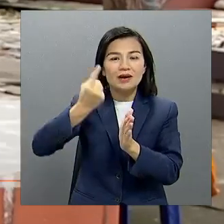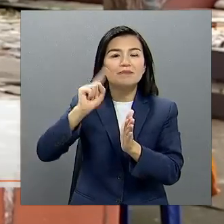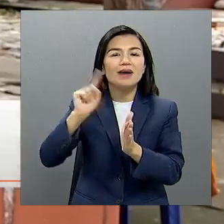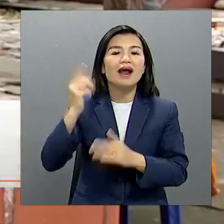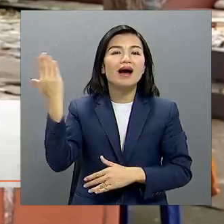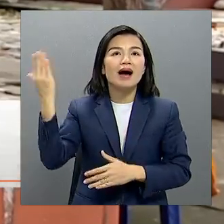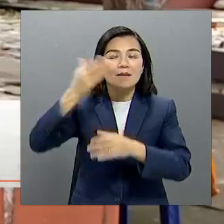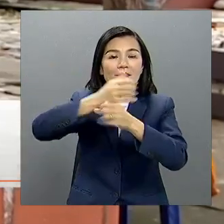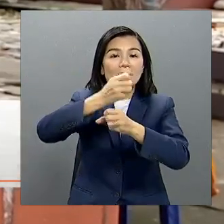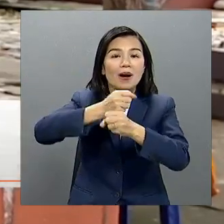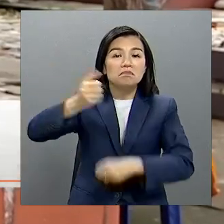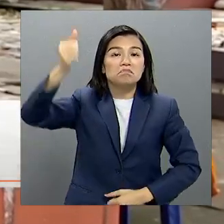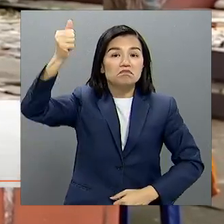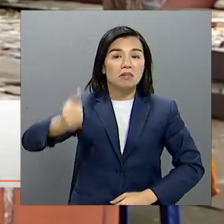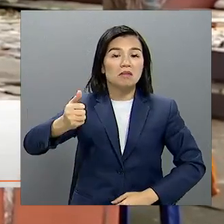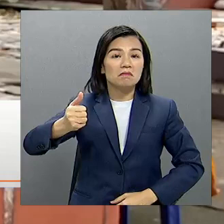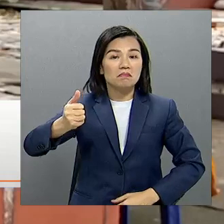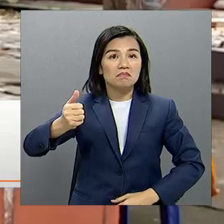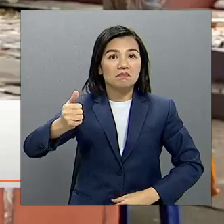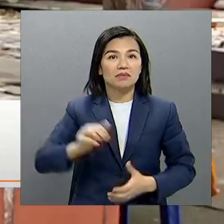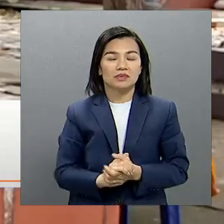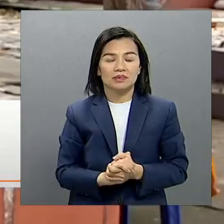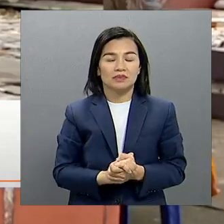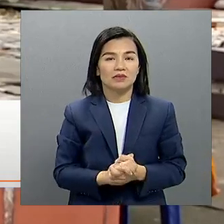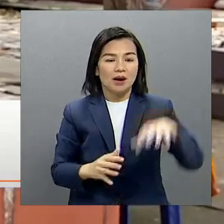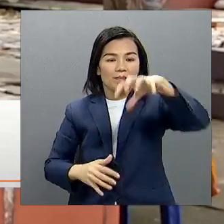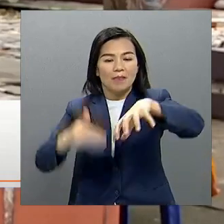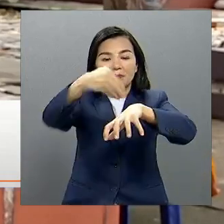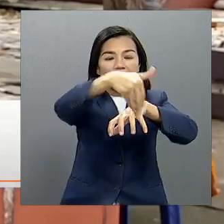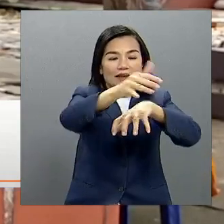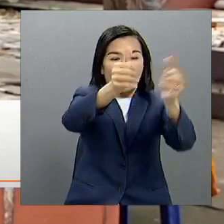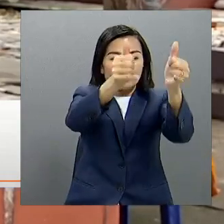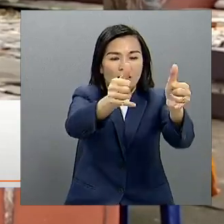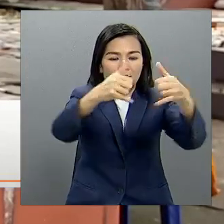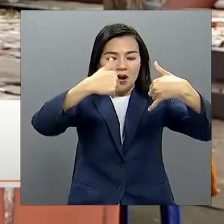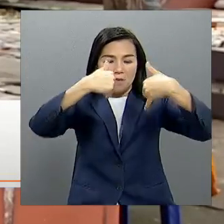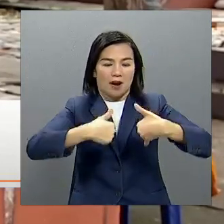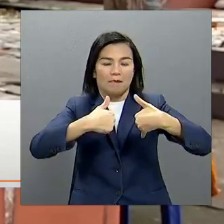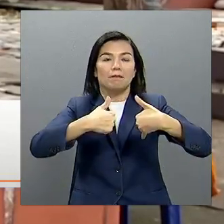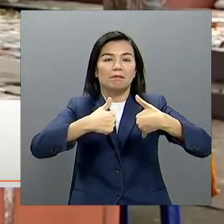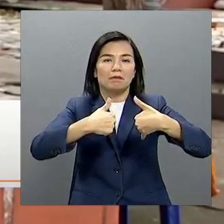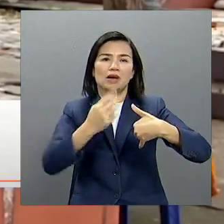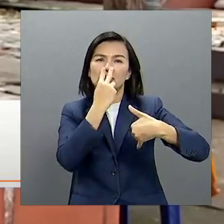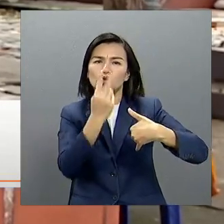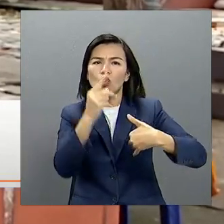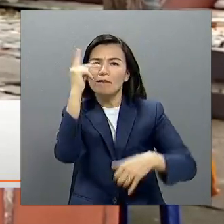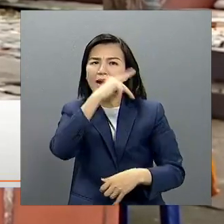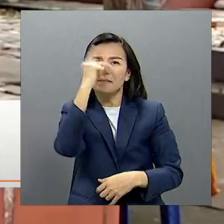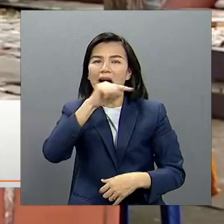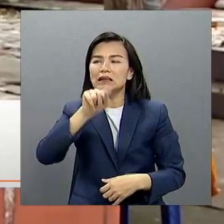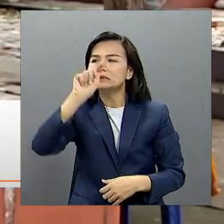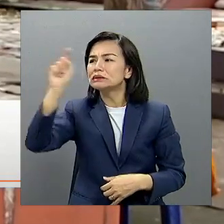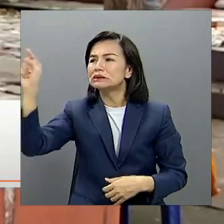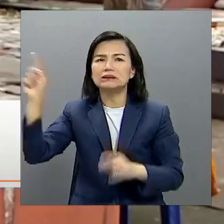าและด้านหลังอุโบสถหลังนี้ก็อาจจะดูแปลกไปจากที่อื่นๆที่ส่วน